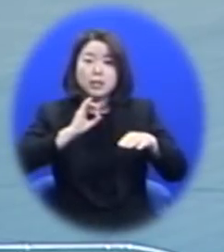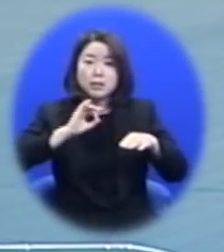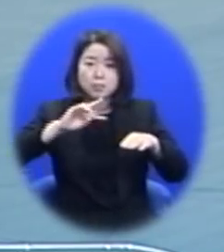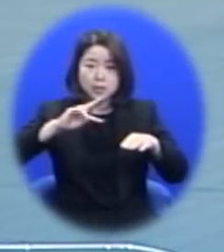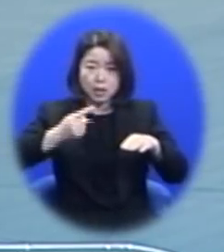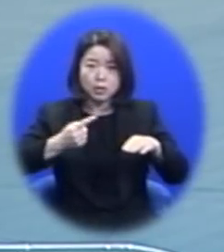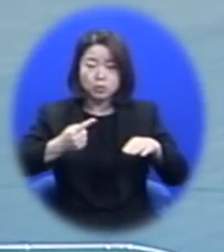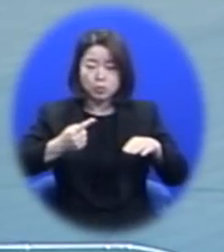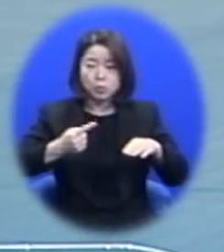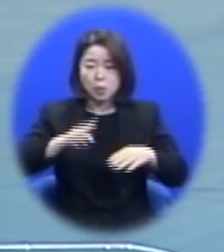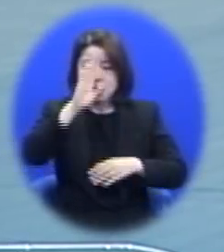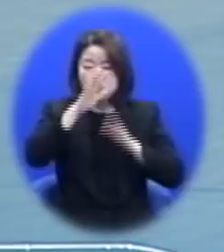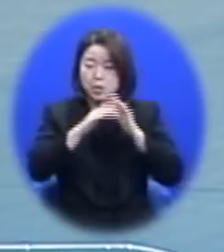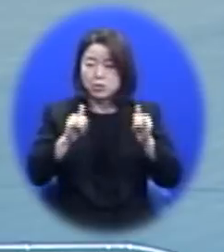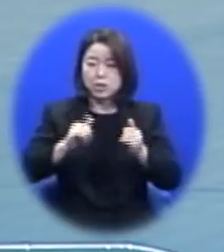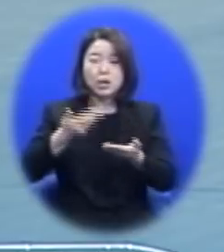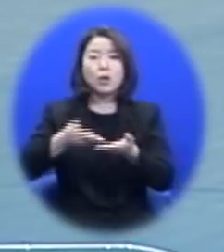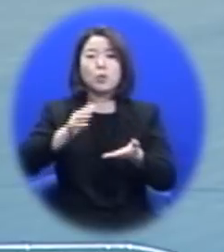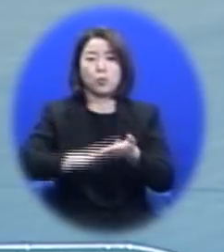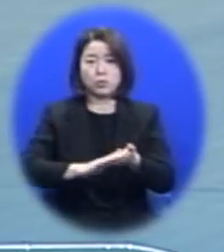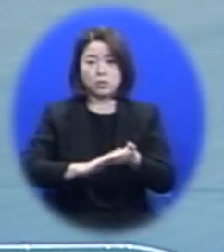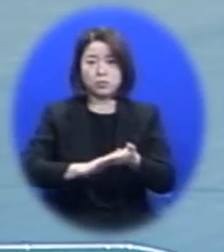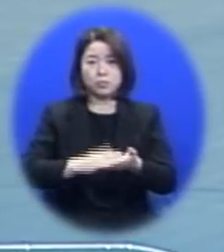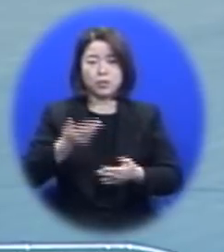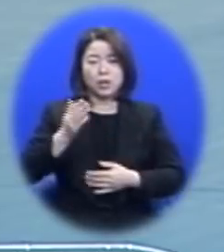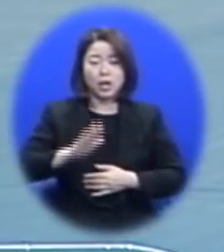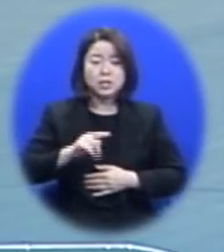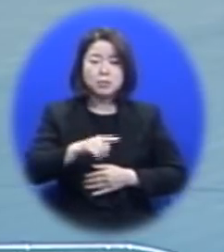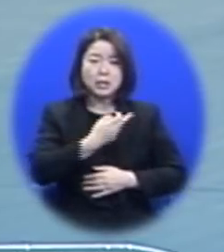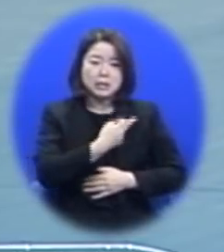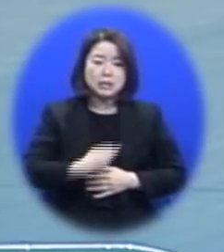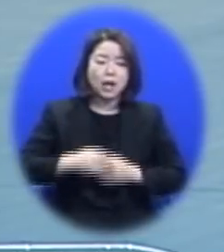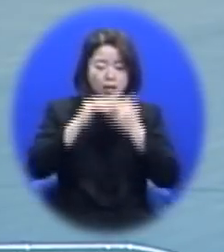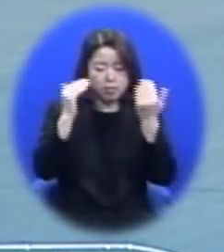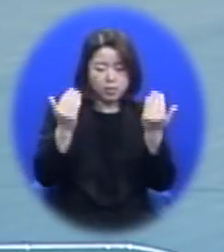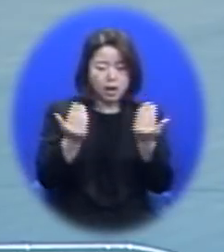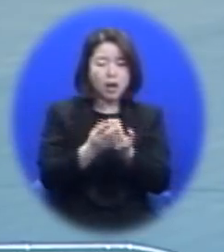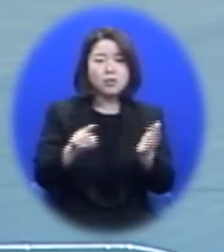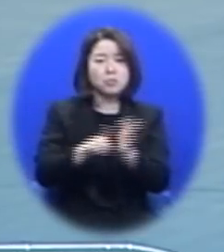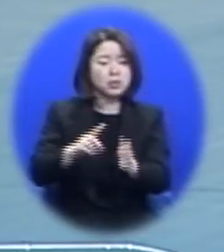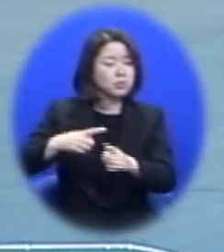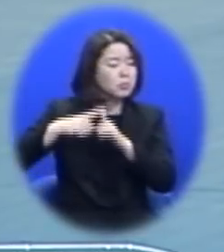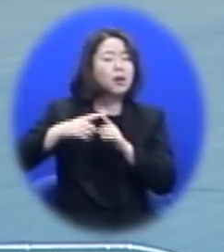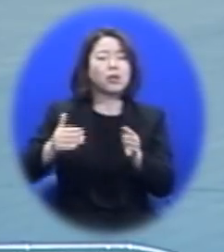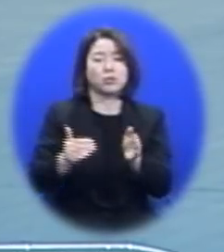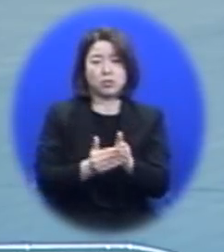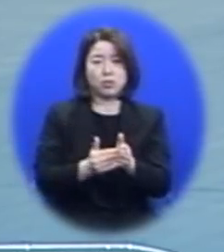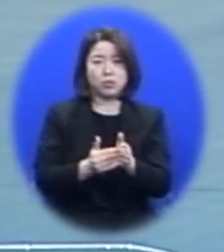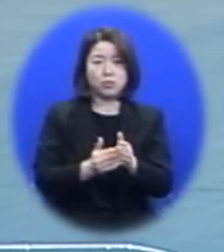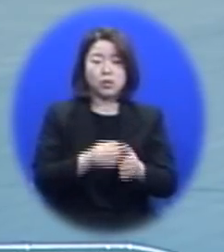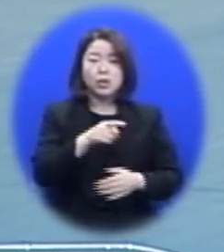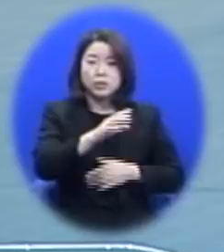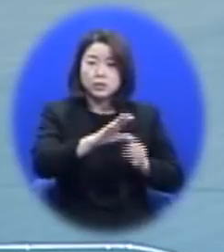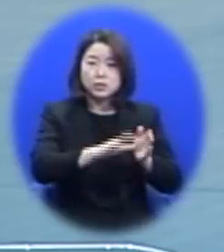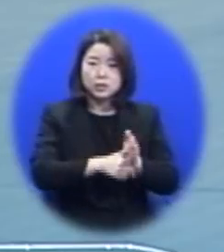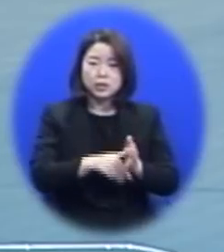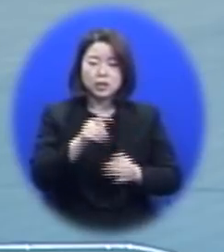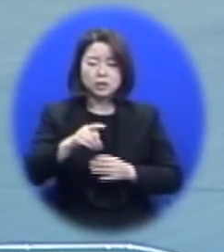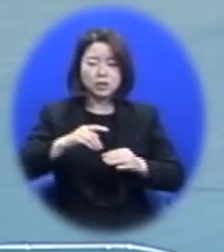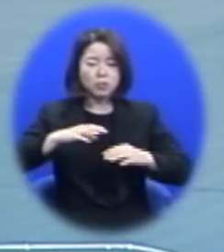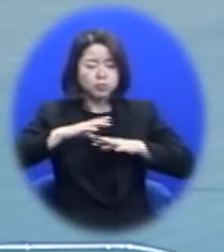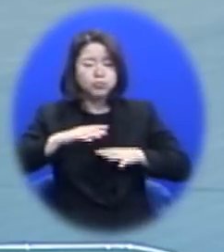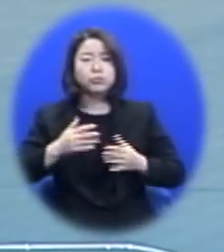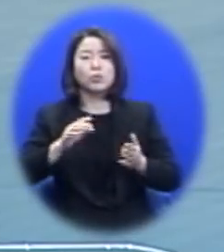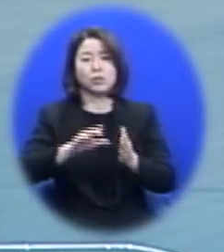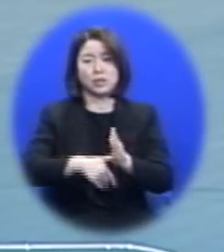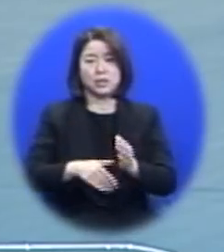받았습니다. 그런데 그들은 다 순교했습니다. 그 시대가 그렇게 무서운